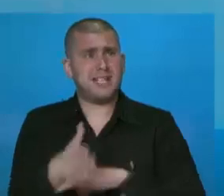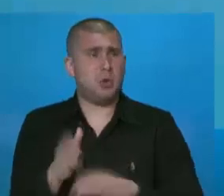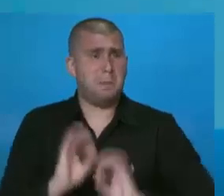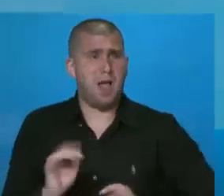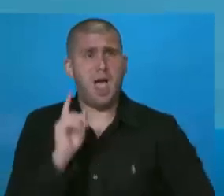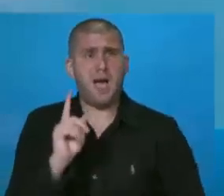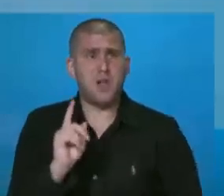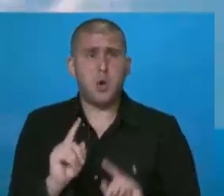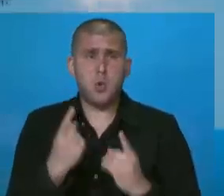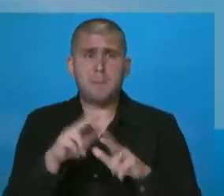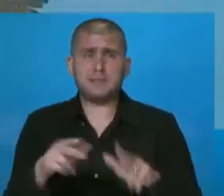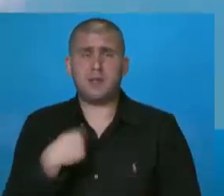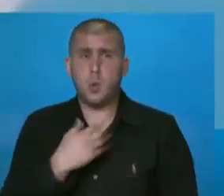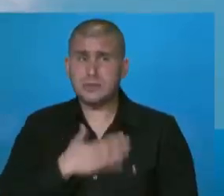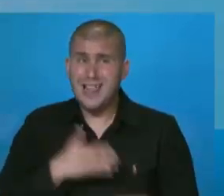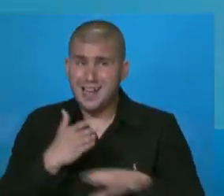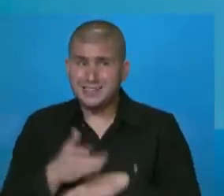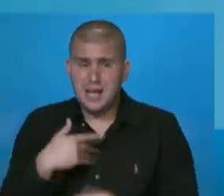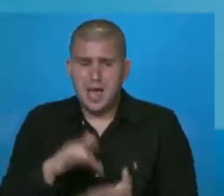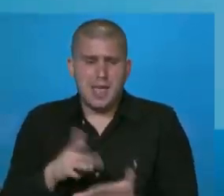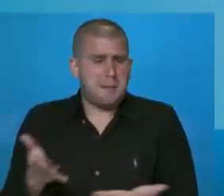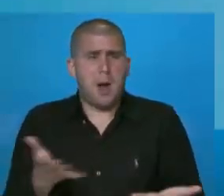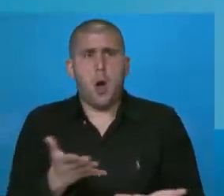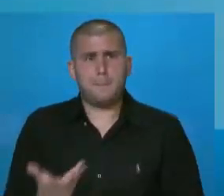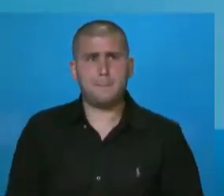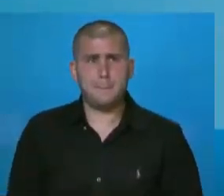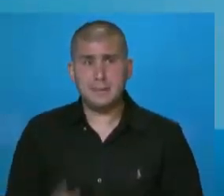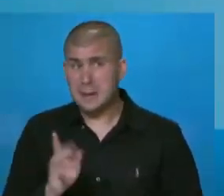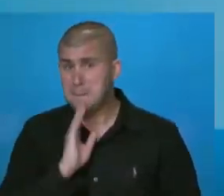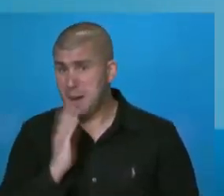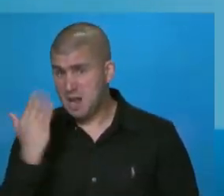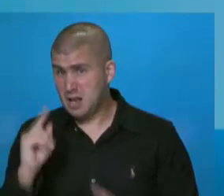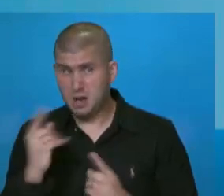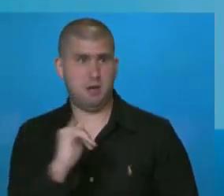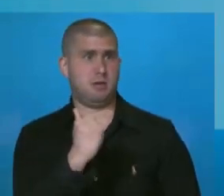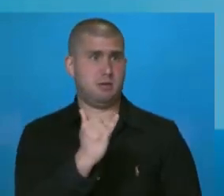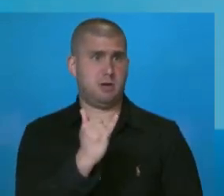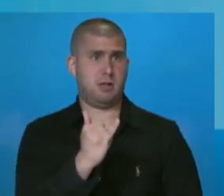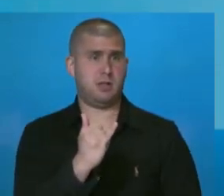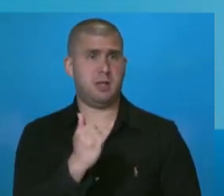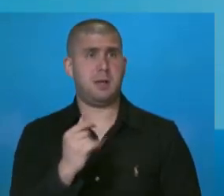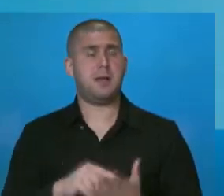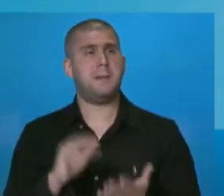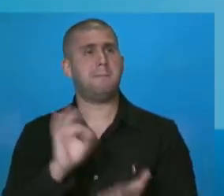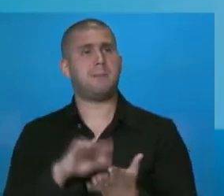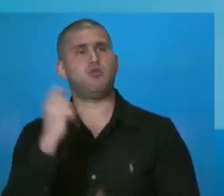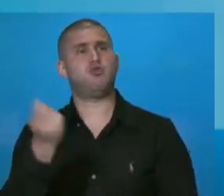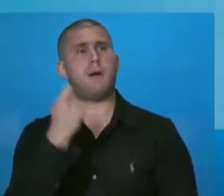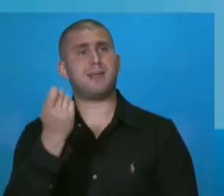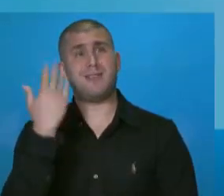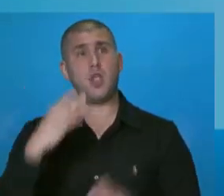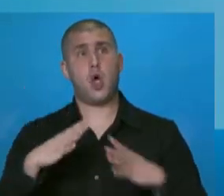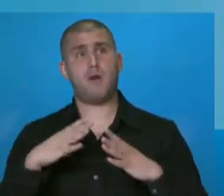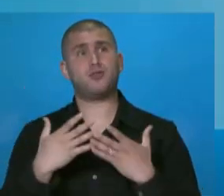אבל כשאני רוצה להיכנס אין לי מקום. וזה בעיה שהייתה? כן, ימי שבת, לפני